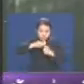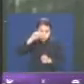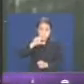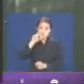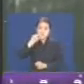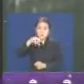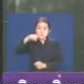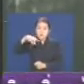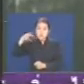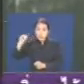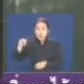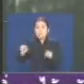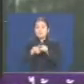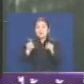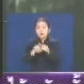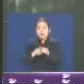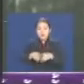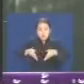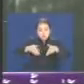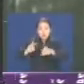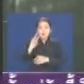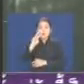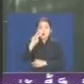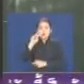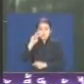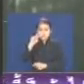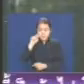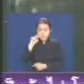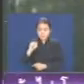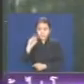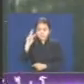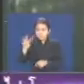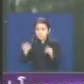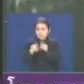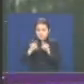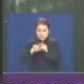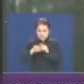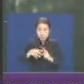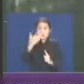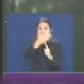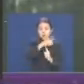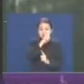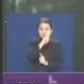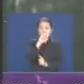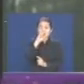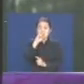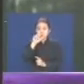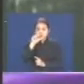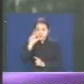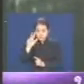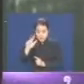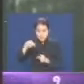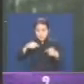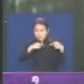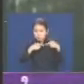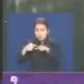าขาออกค่ะระดับน้ำอยู่ที่40เซนติเมตรปิดตั้งแต่ซอยนวมิน163ถึง แยกรามอินทรานะคะรวมถึงแย